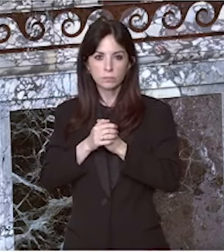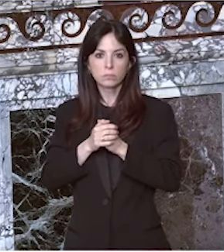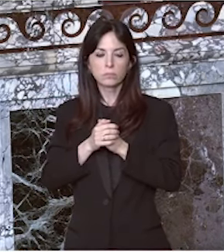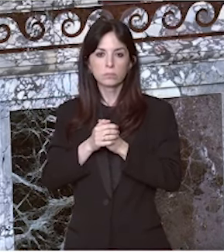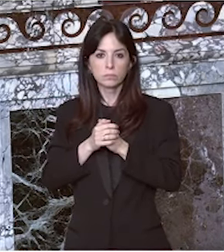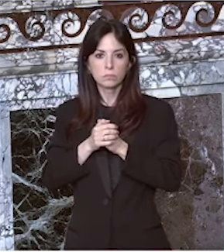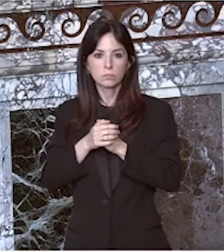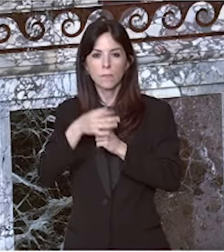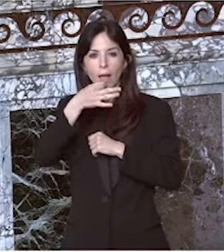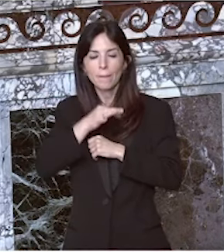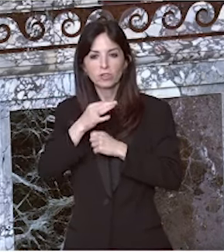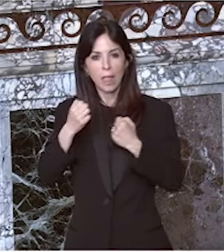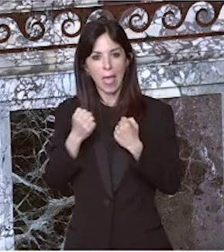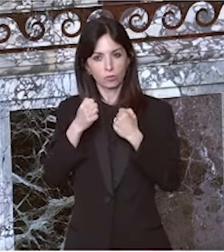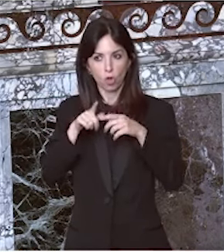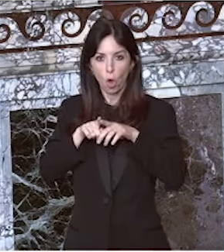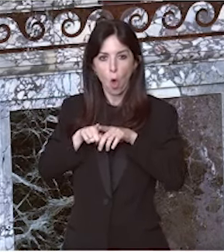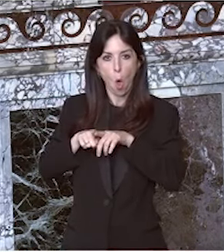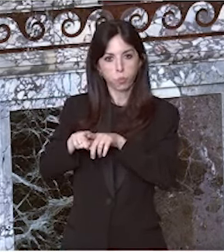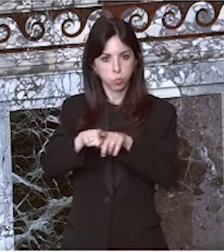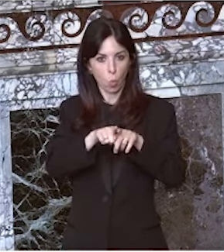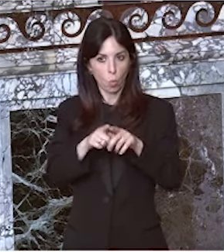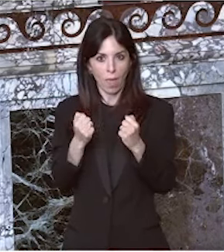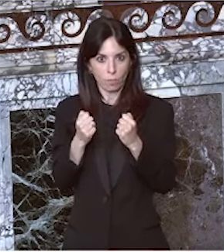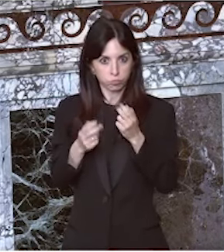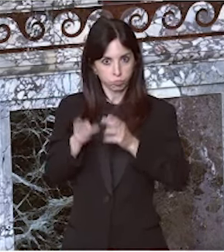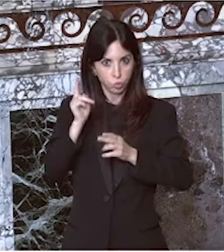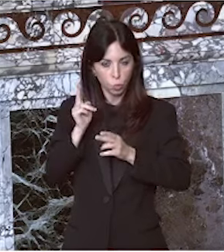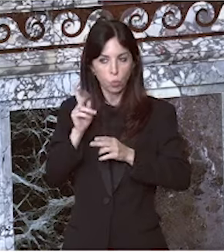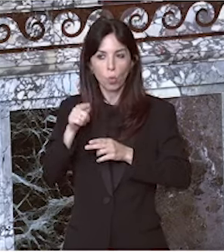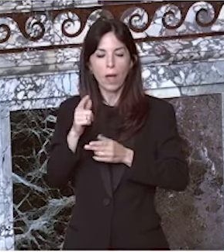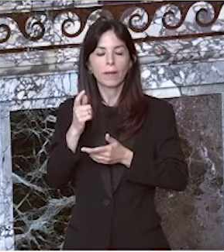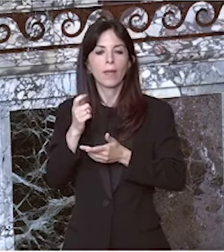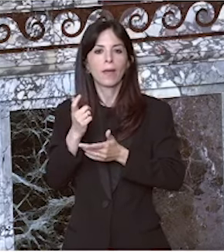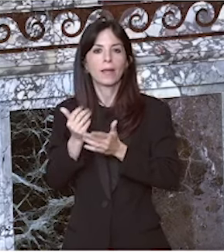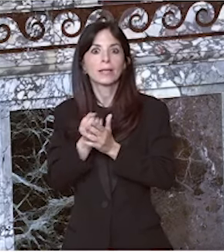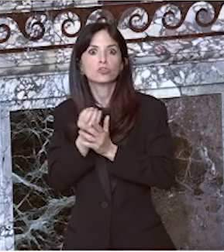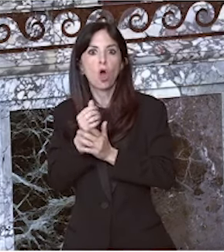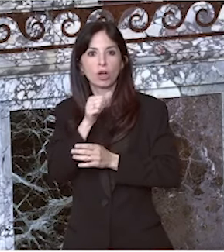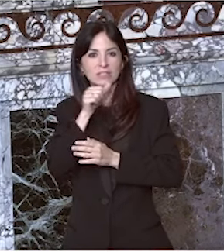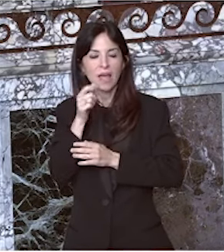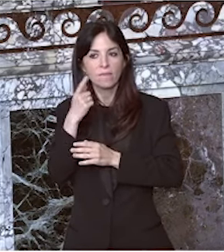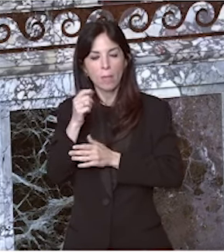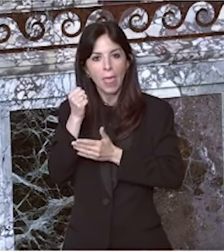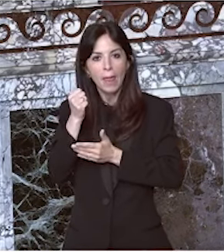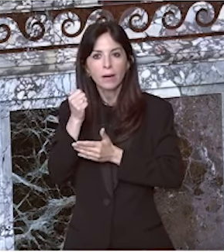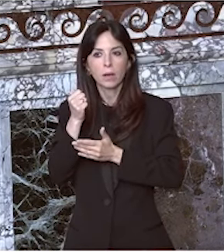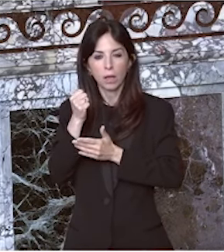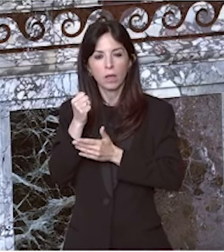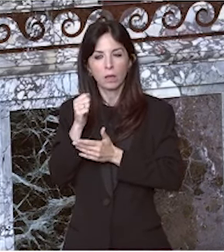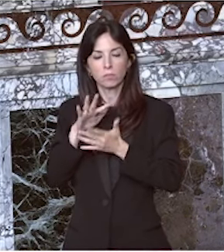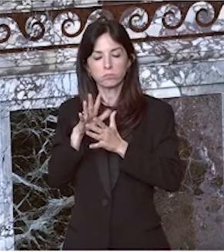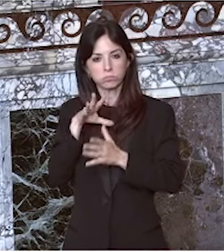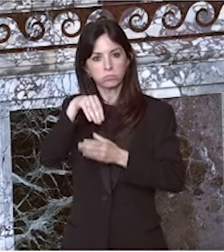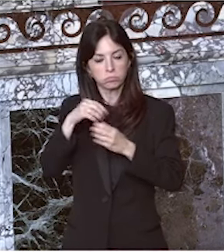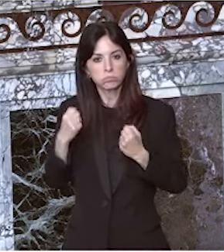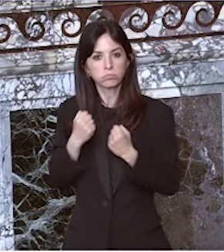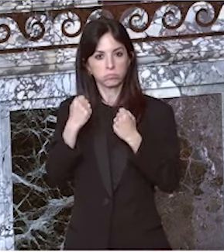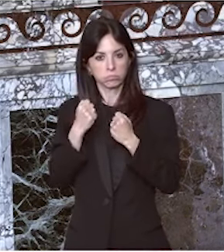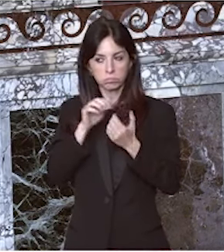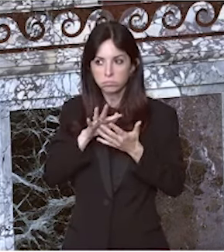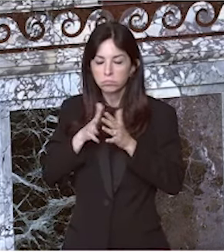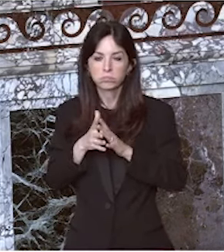Rafforzare la capacità di azione comune, mobilitare le risorse necessarie per divenire parte attiva delle transizioni tecnologica,